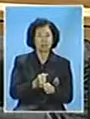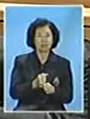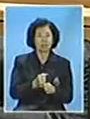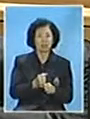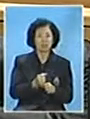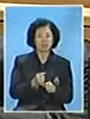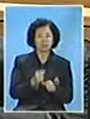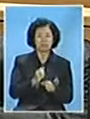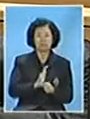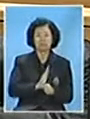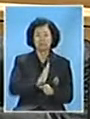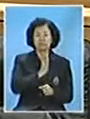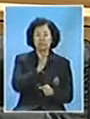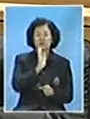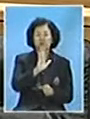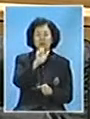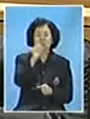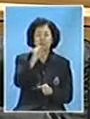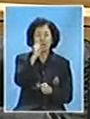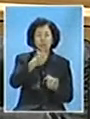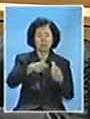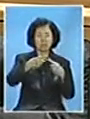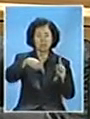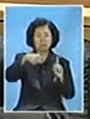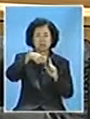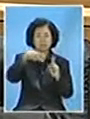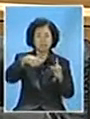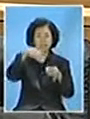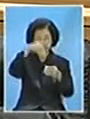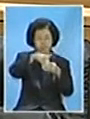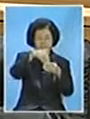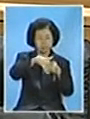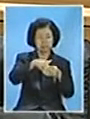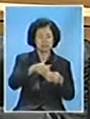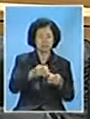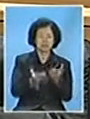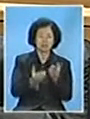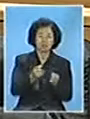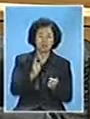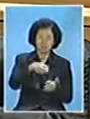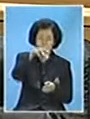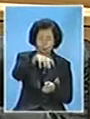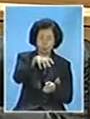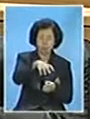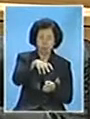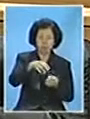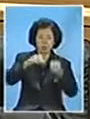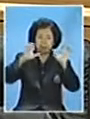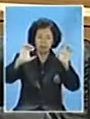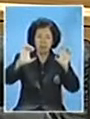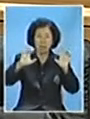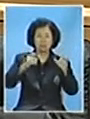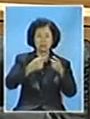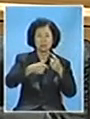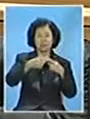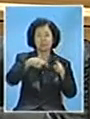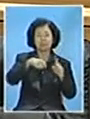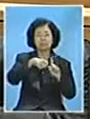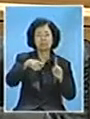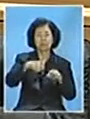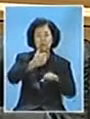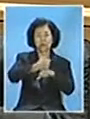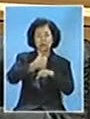ภาวิชาชีพต้องมาจากการเลือกตั้งครับถึงแม้เป็นองค์กรรัฐก็ตามนะฮะที่มาจากคณบดีเนี่ยนะครับหรือมาจ